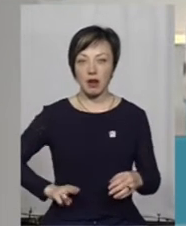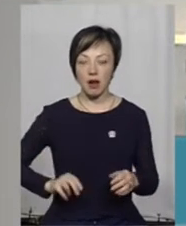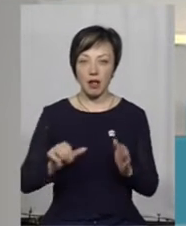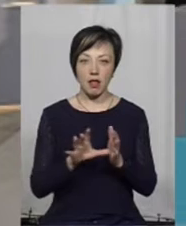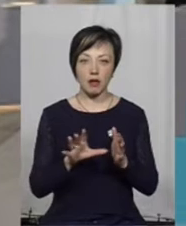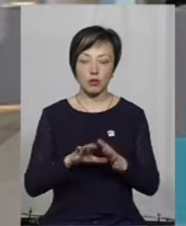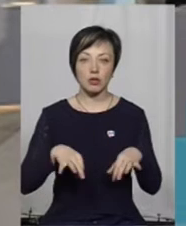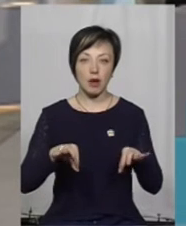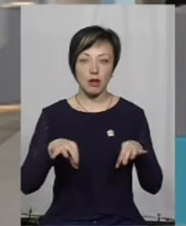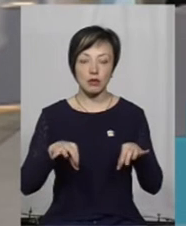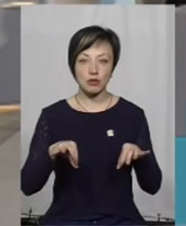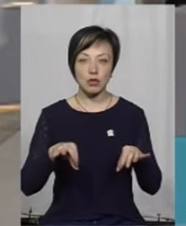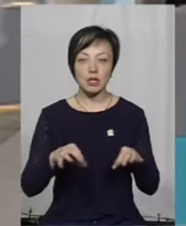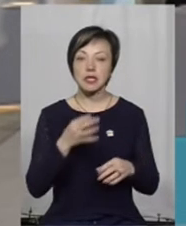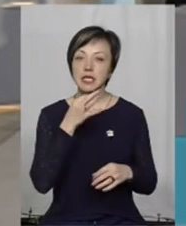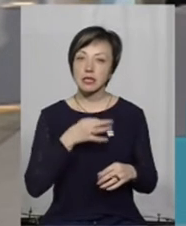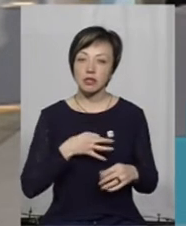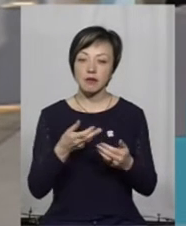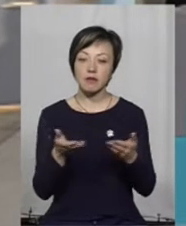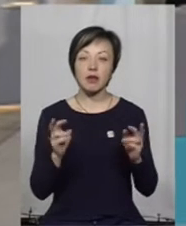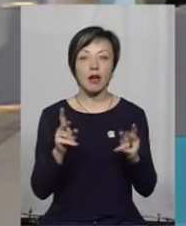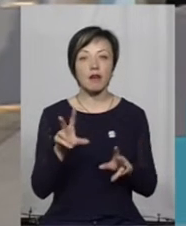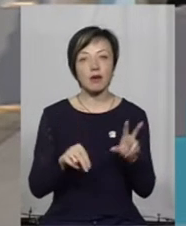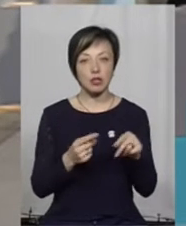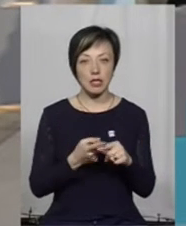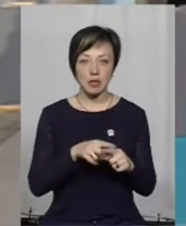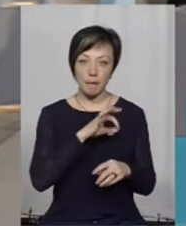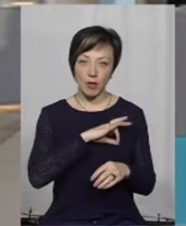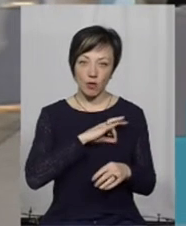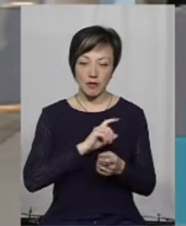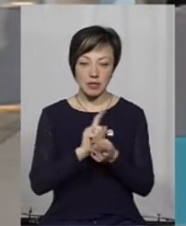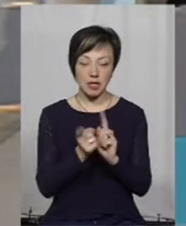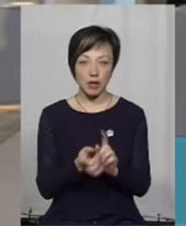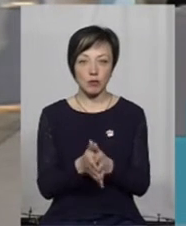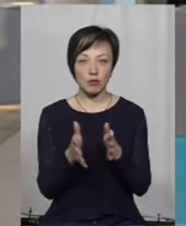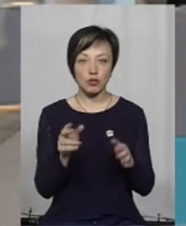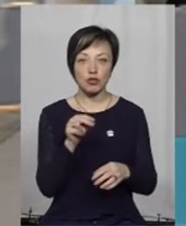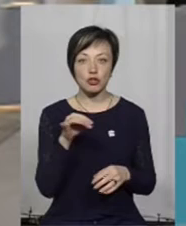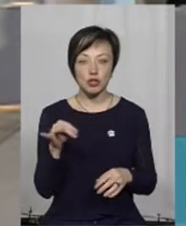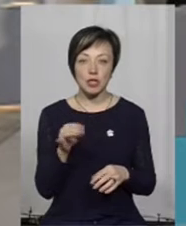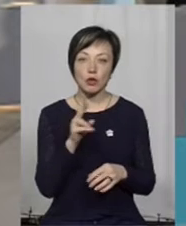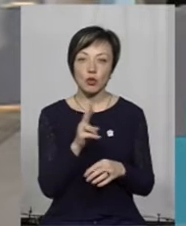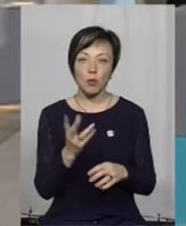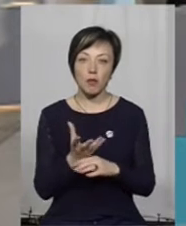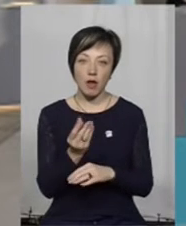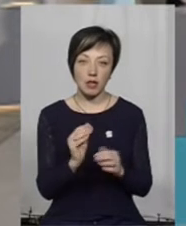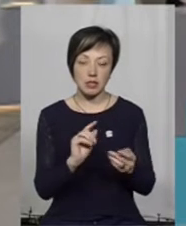електротрансу Віктора Паламарчука. Скажіть, ви як вважаєте, це пільговиків стає більше, чи тих, хто платить, стає